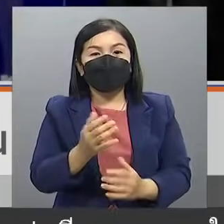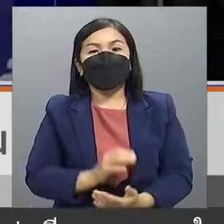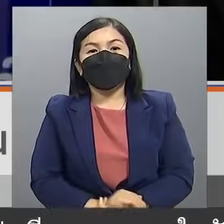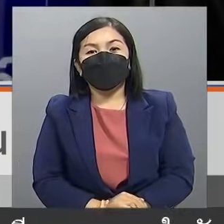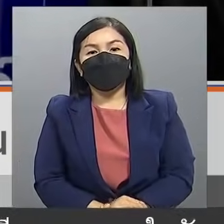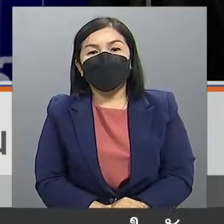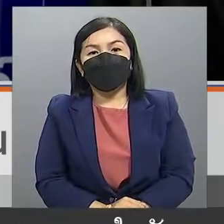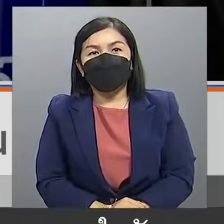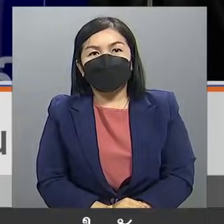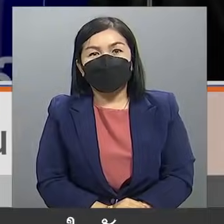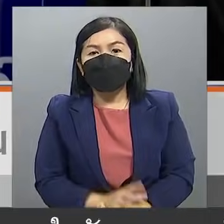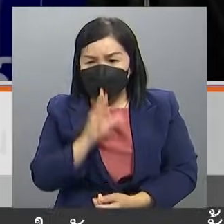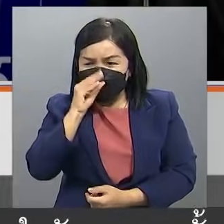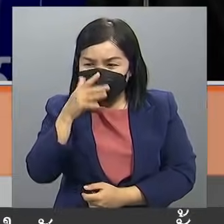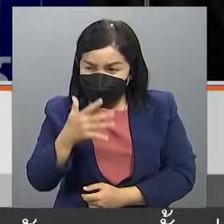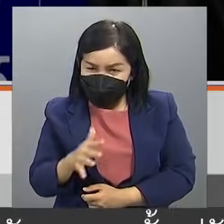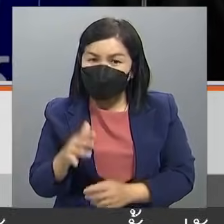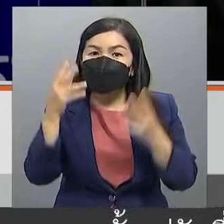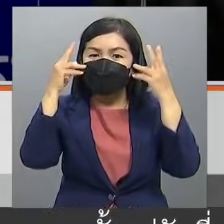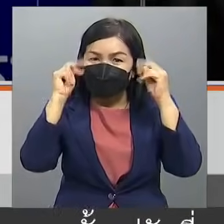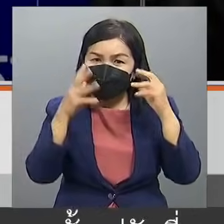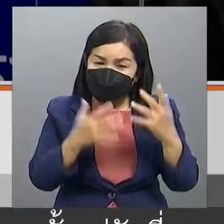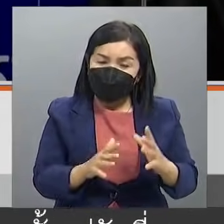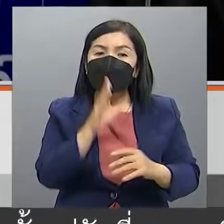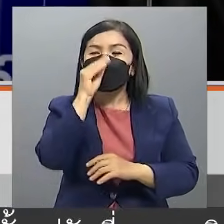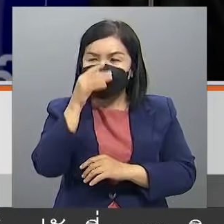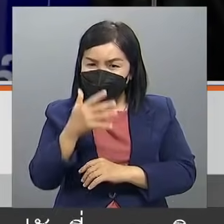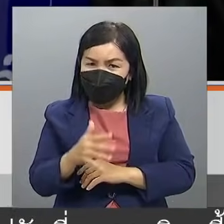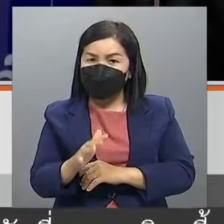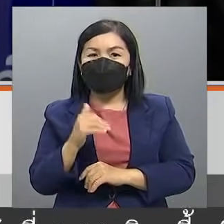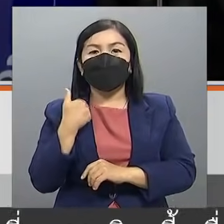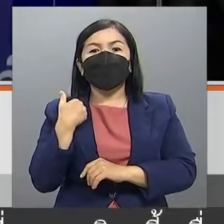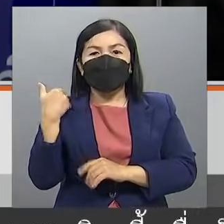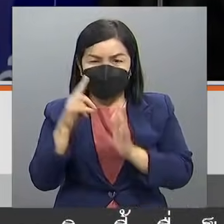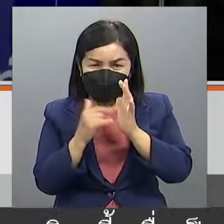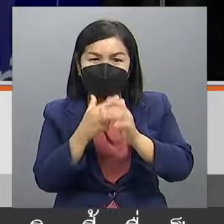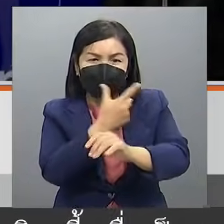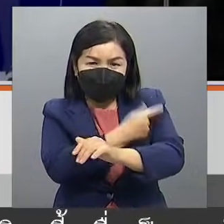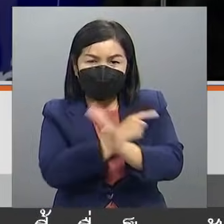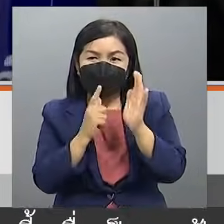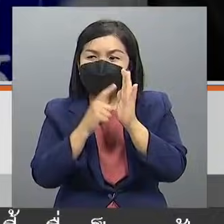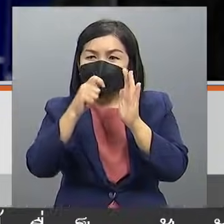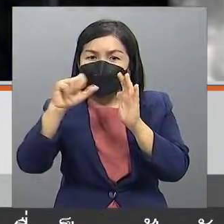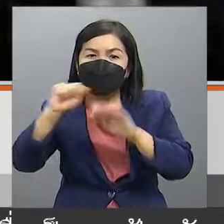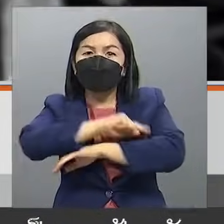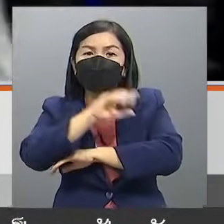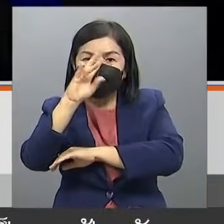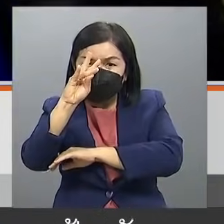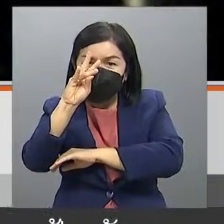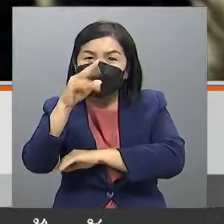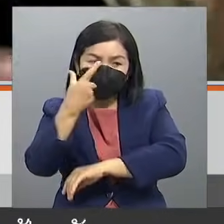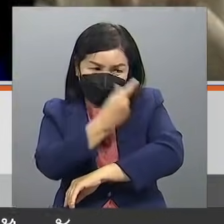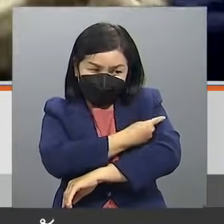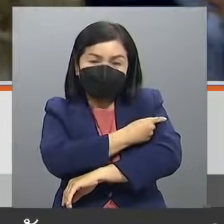ก็พูดไปแล้วข้างในห้องก็พูดเมื่อกี้ก็พูดมันก็ต้องมีวัคซีนแอสตราเซเนกาฉีดวันที่7นะ